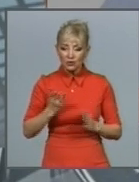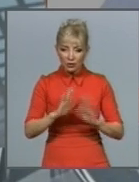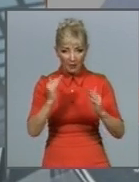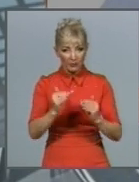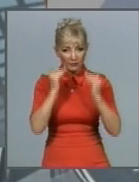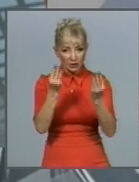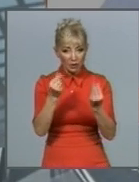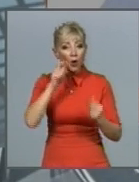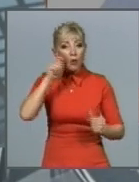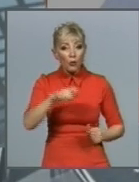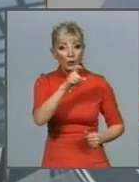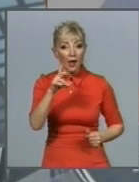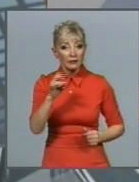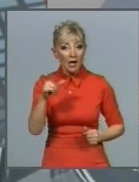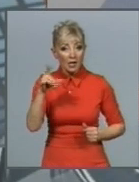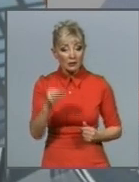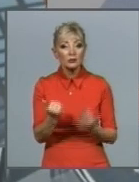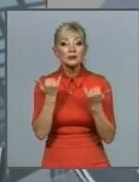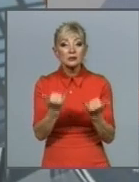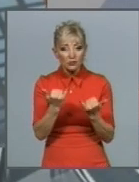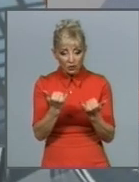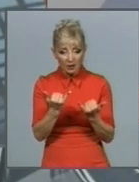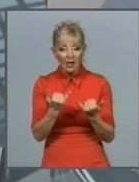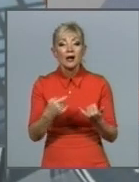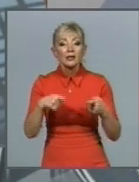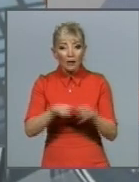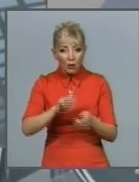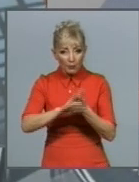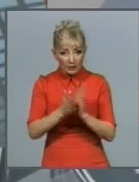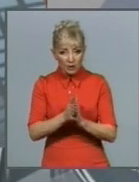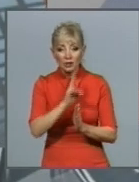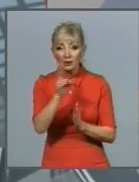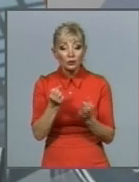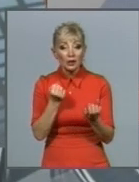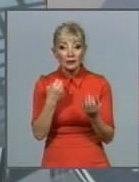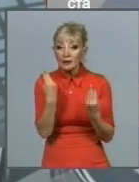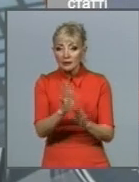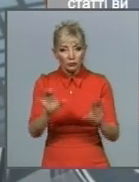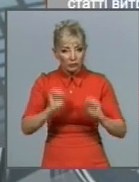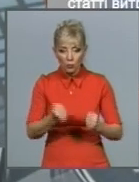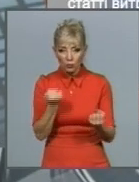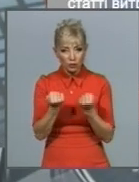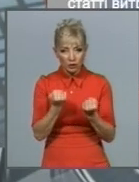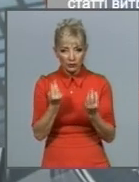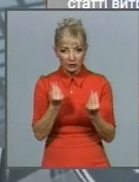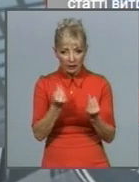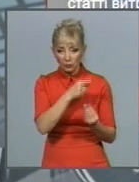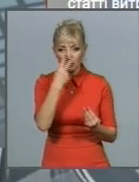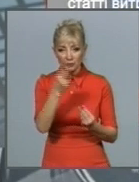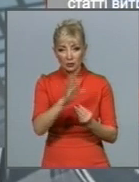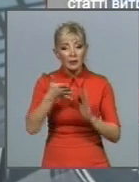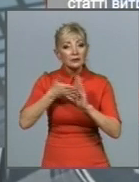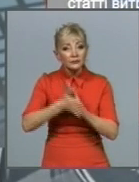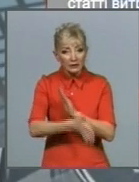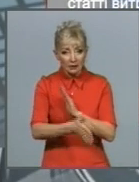Але «Укренерго» сьогодні перебуває в становищі, яке не дає можливості утримувати тариф на рівні. Він не покриває певні статті витрат, передбачених